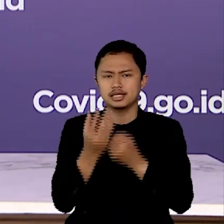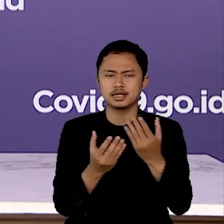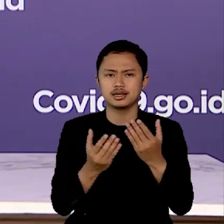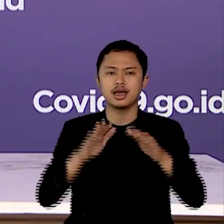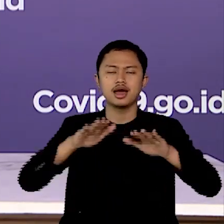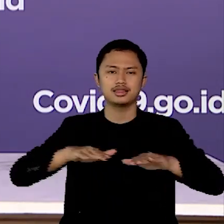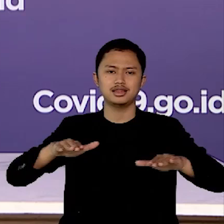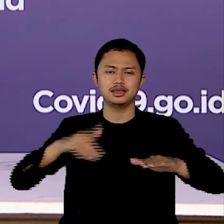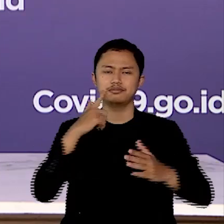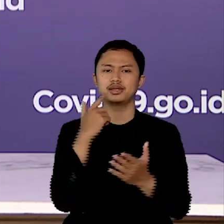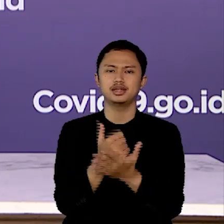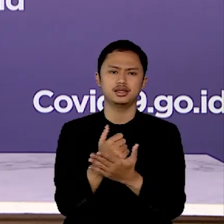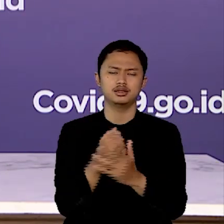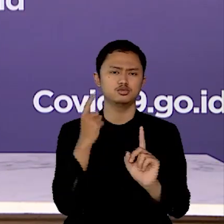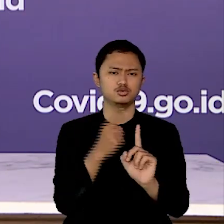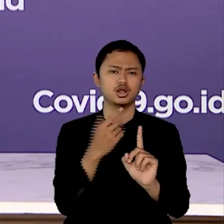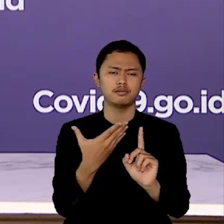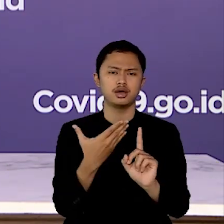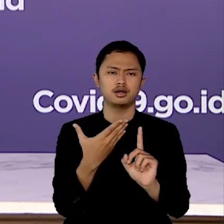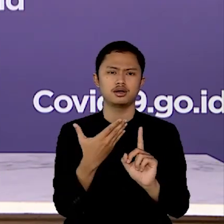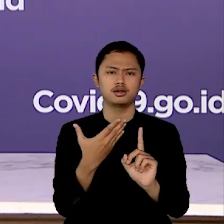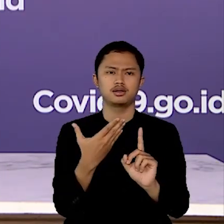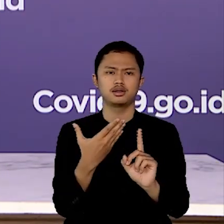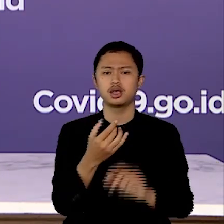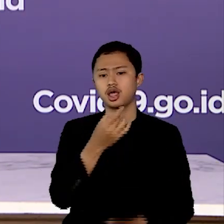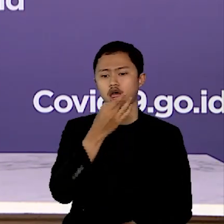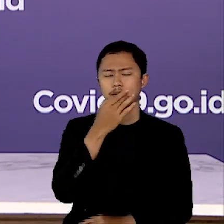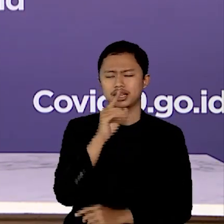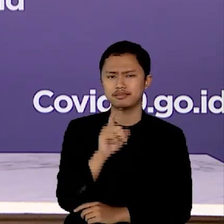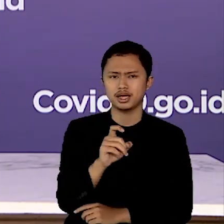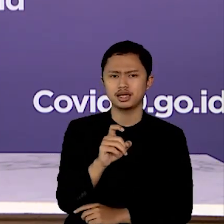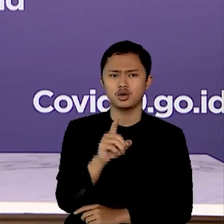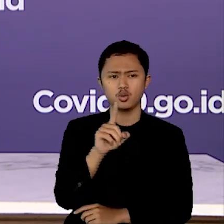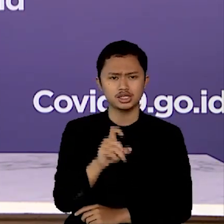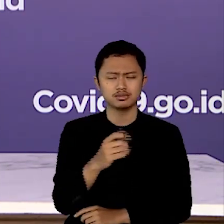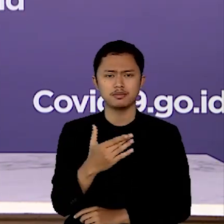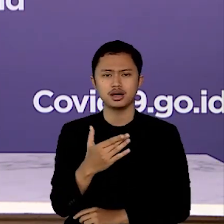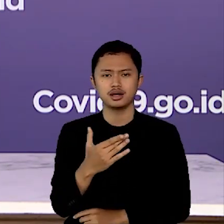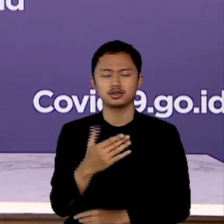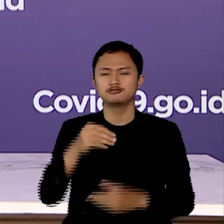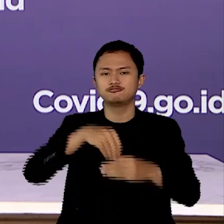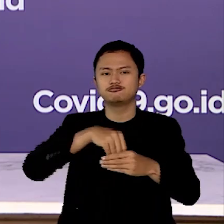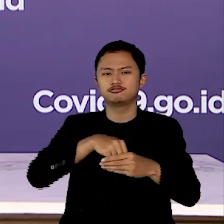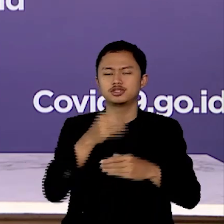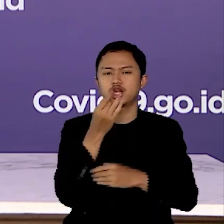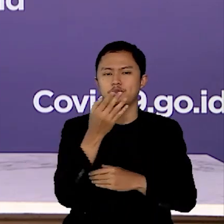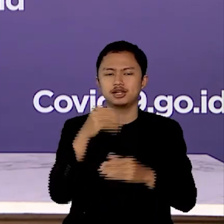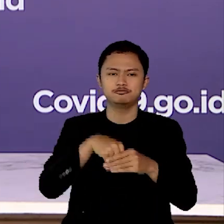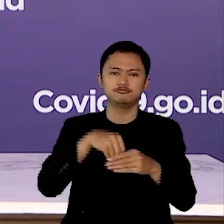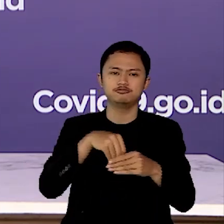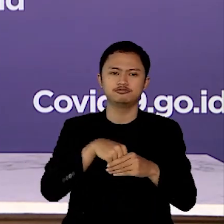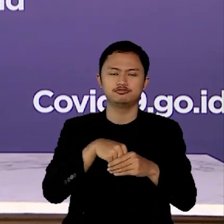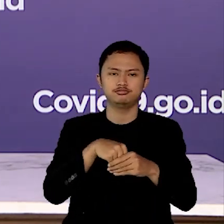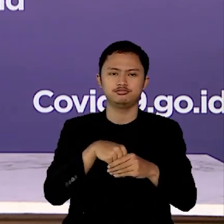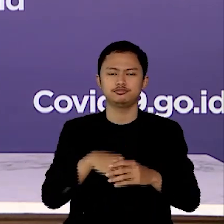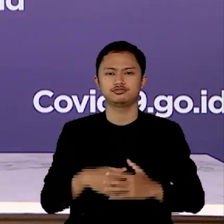kehati-hatian sangat diutamakan dalam menggunakan obat ini dan harus di bawah rekomendasi berdasarkan observasi